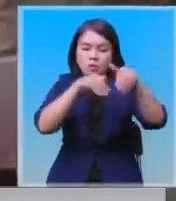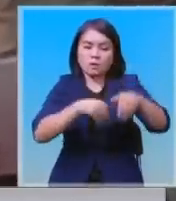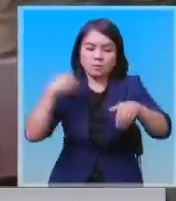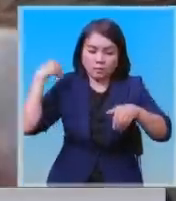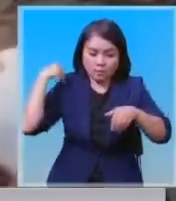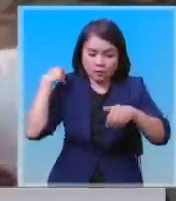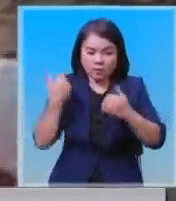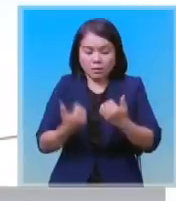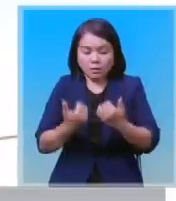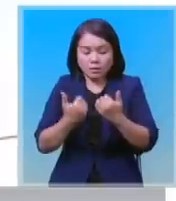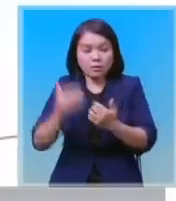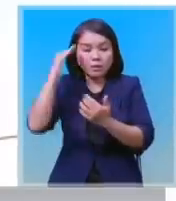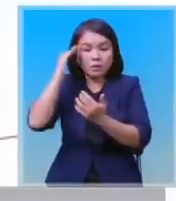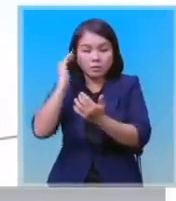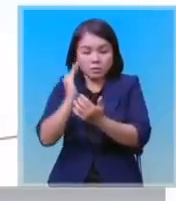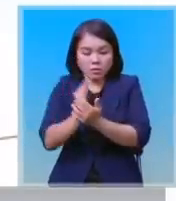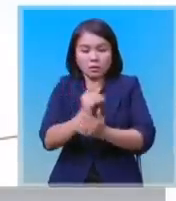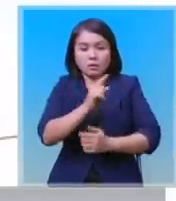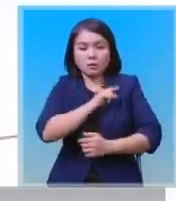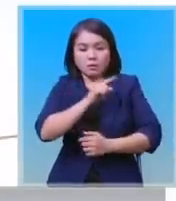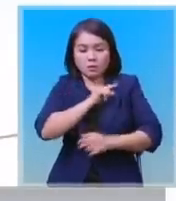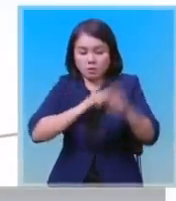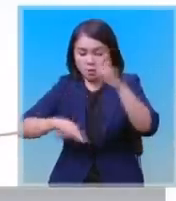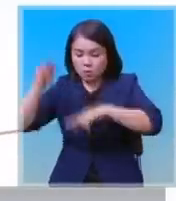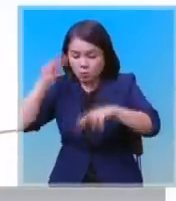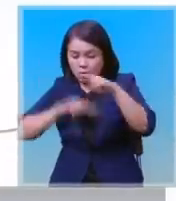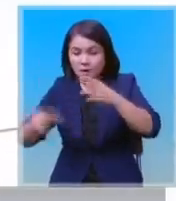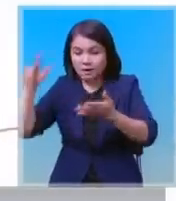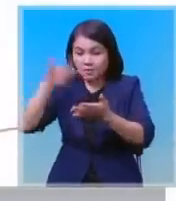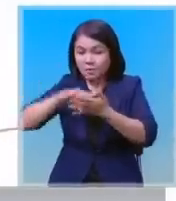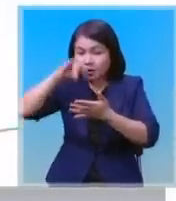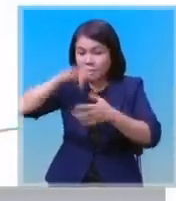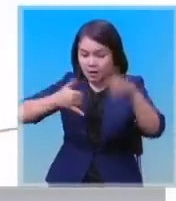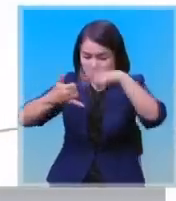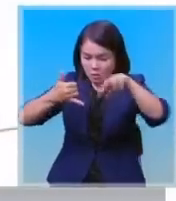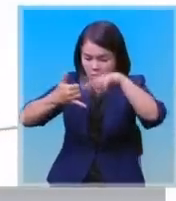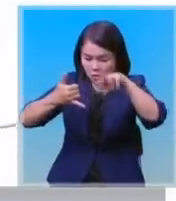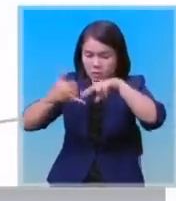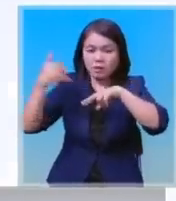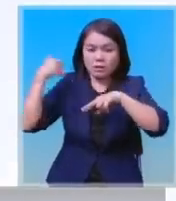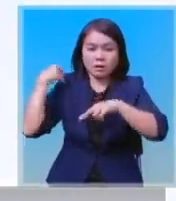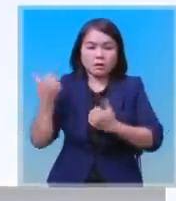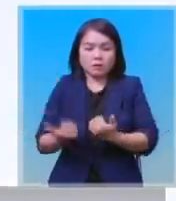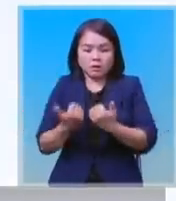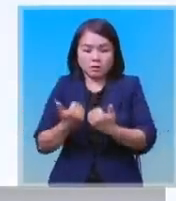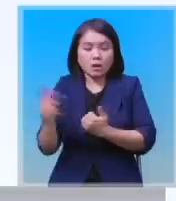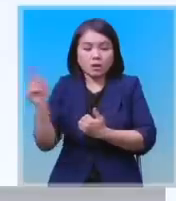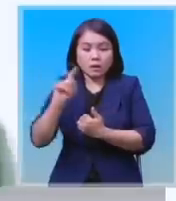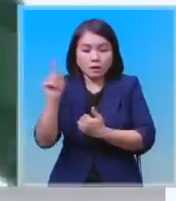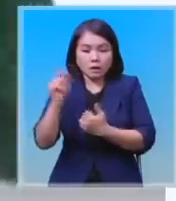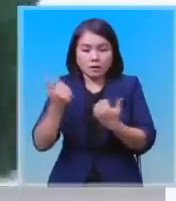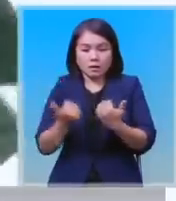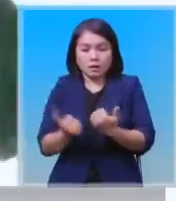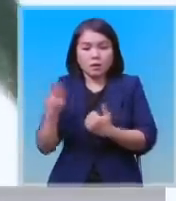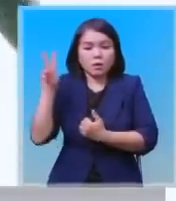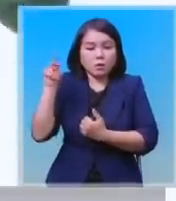ำรวจโทสุรเชษฐ์หักพานผู้บัญชาการสำนักงานตรวจคนเข้าเมืองท่านก็เปิดเผยว่าล่าสุดนี้ครับได้รับรายงานจากสำนักงานข้าหลว